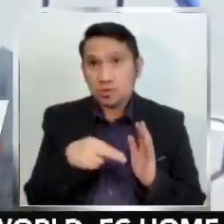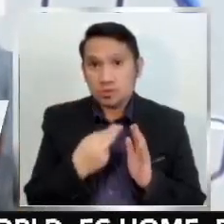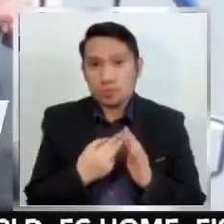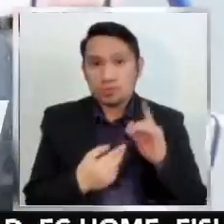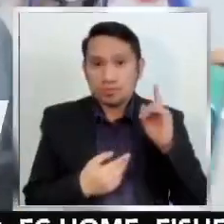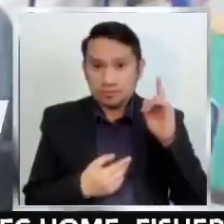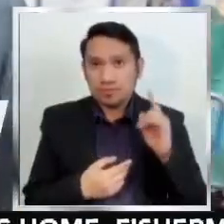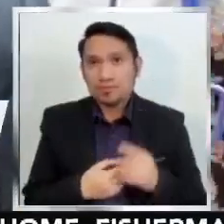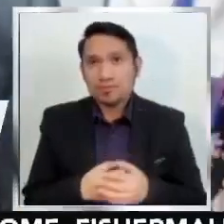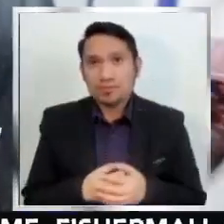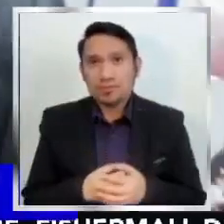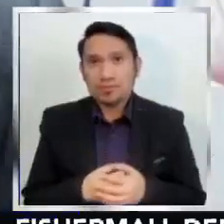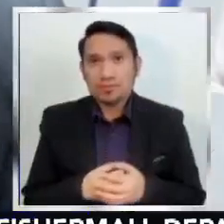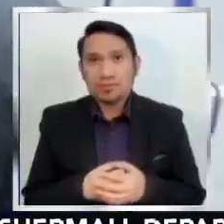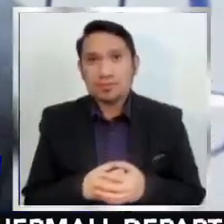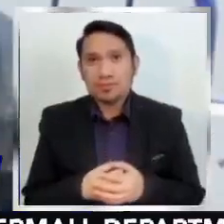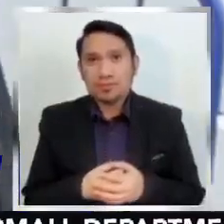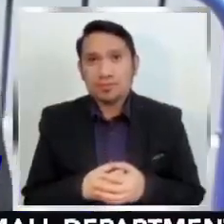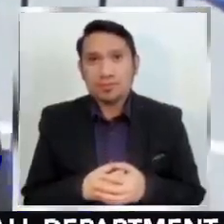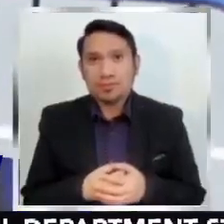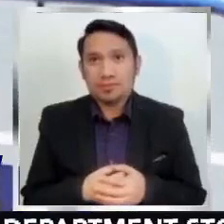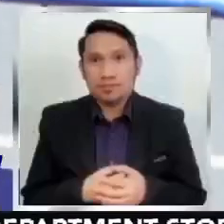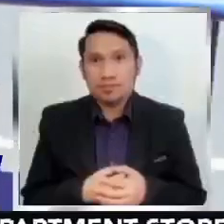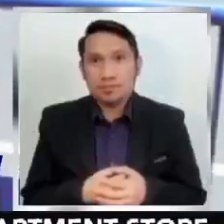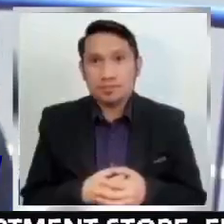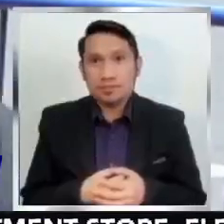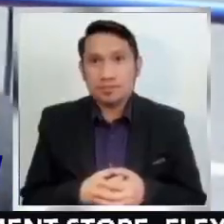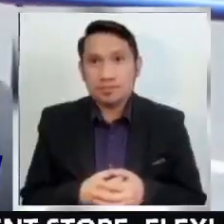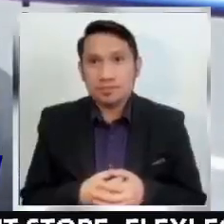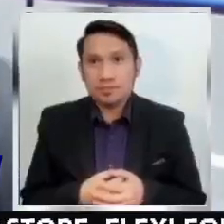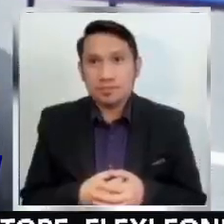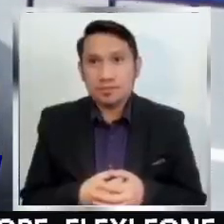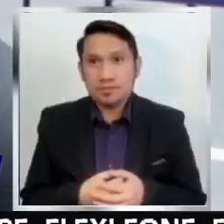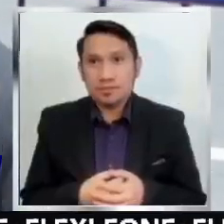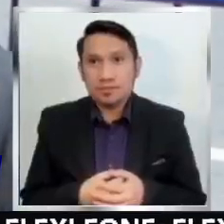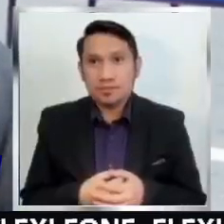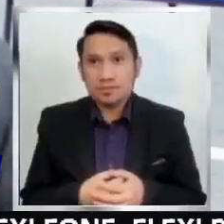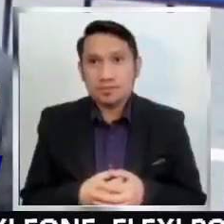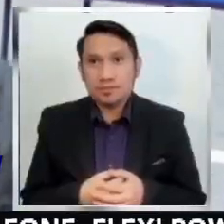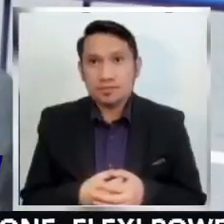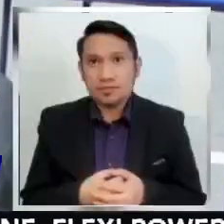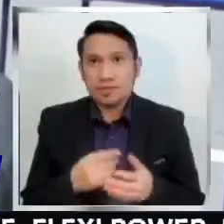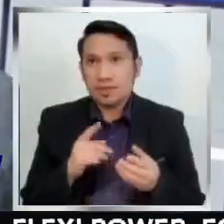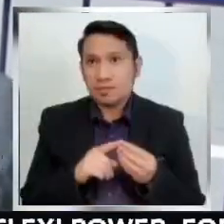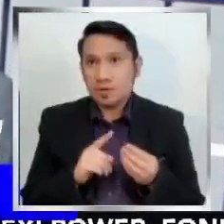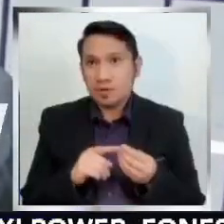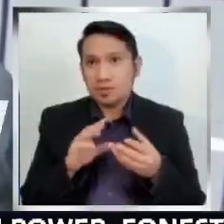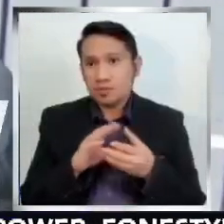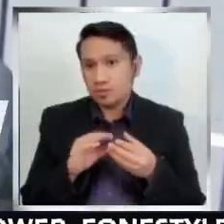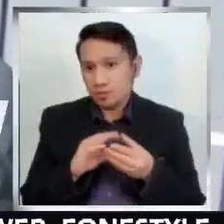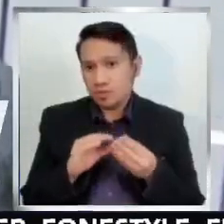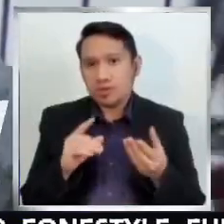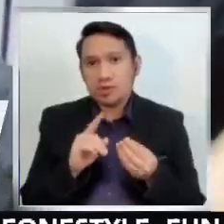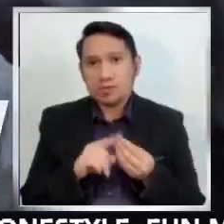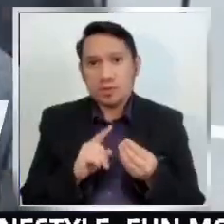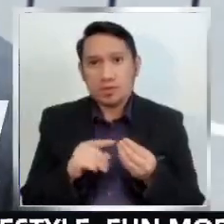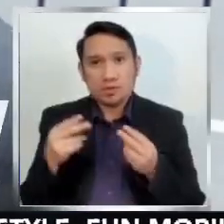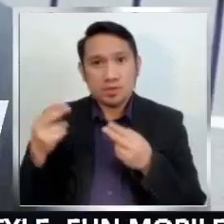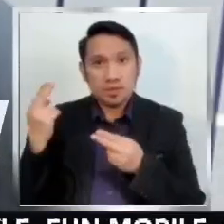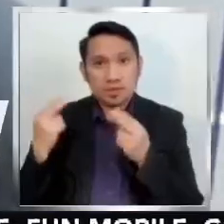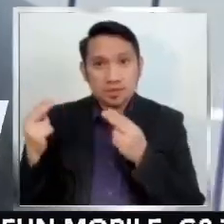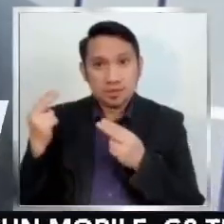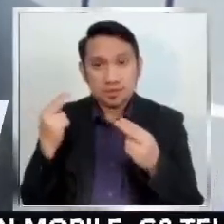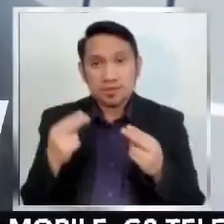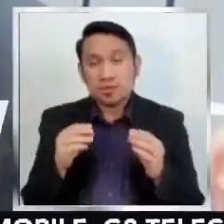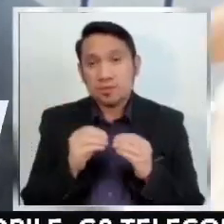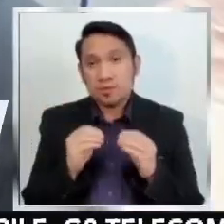so important. It's about representation. It's about us being able to tell our story and tell our history. And even more important so that we